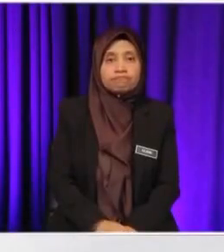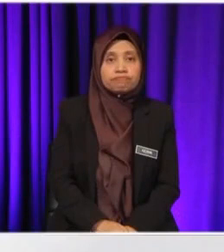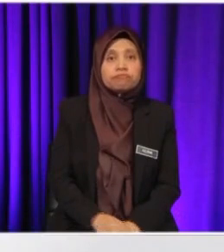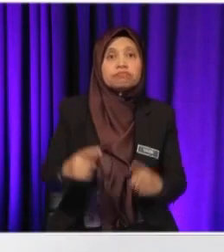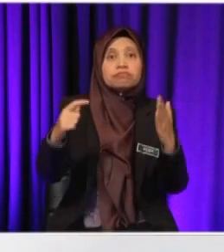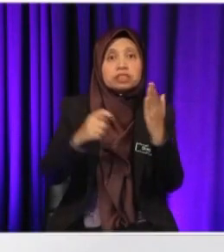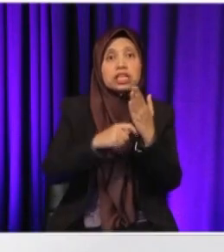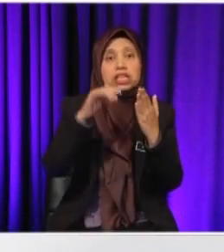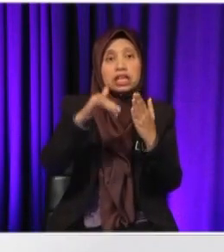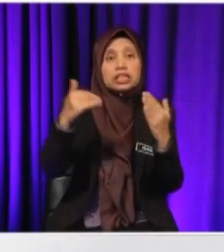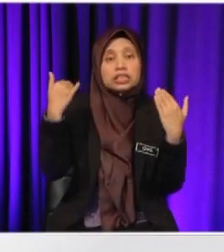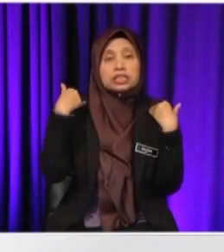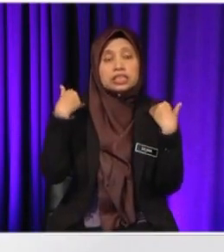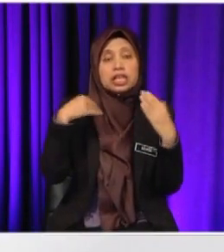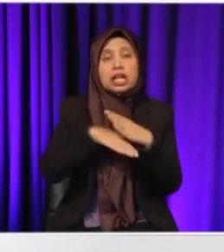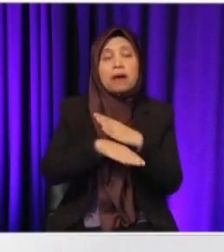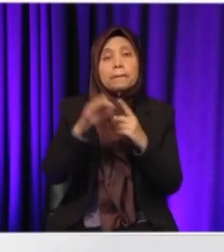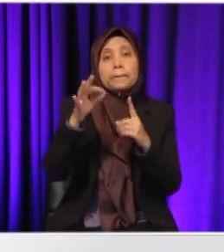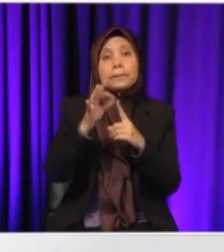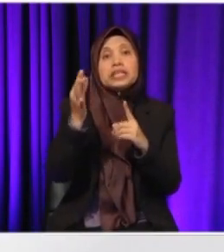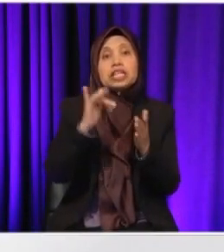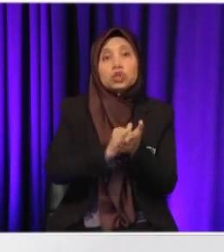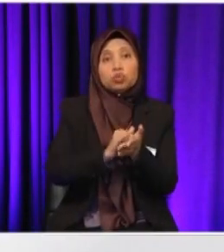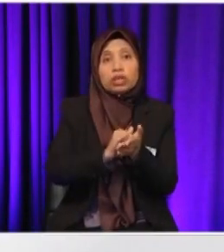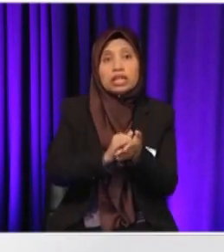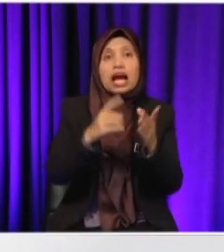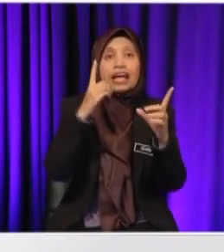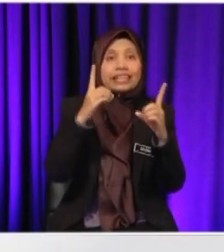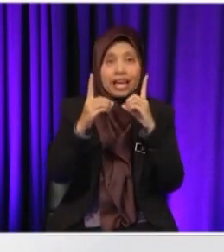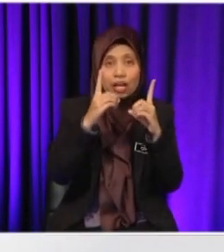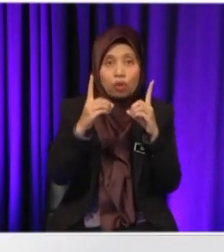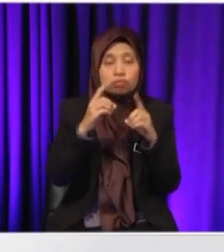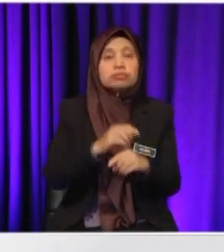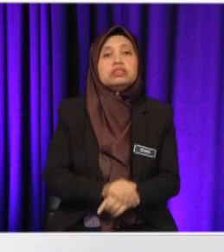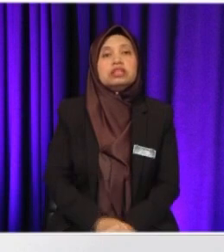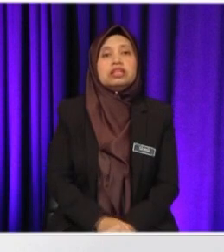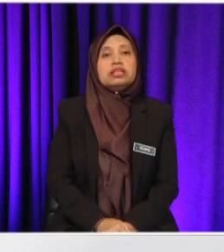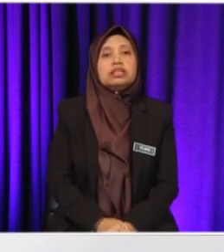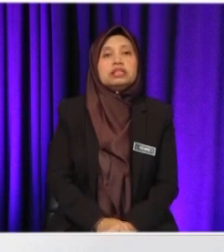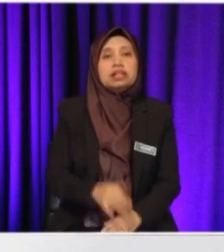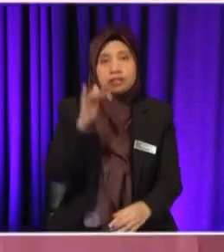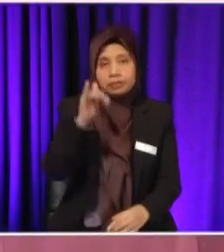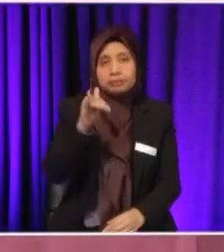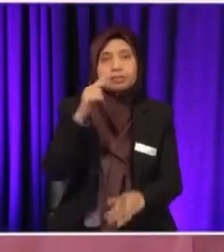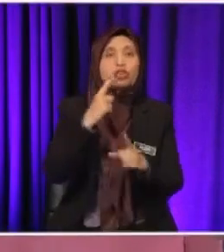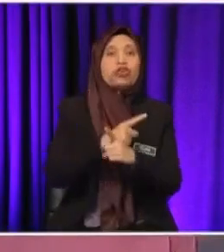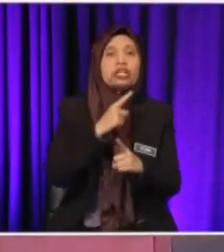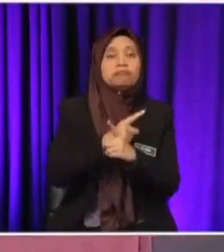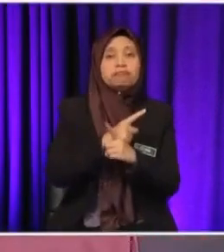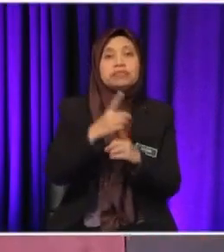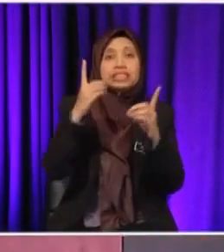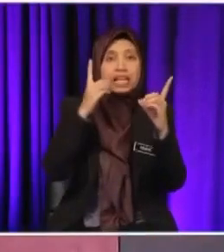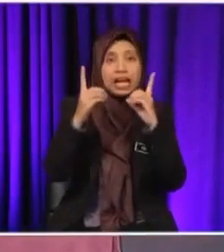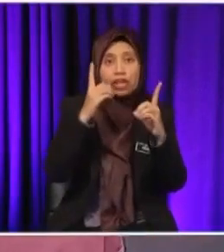Teknik prompt yang terdapat dalam petikan tersebut adalah dialog. Okey, kita lihat. Ya, teknik prompt yang terdapat dalam petikan tersebut